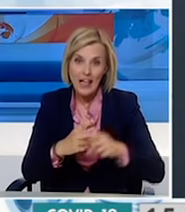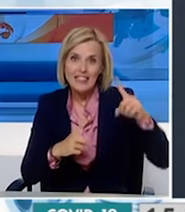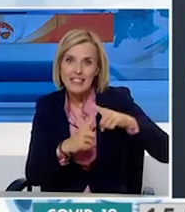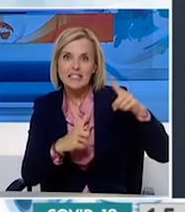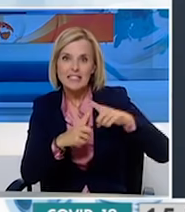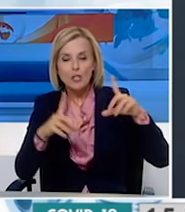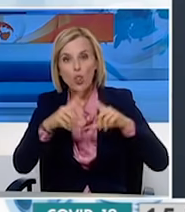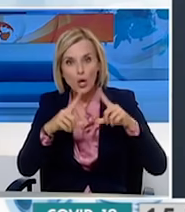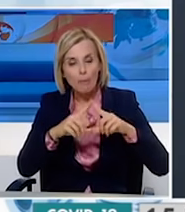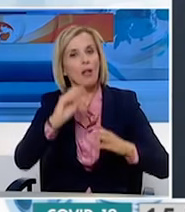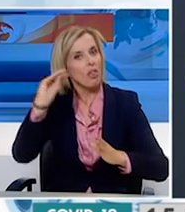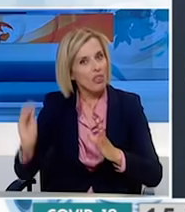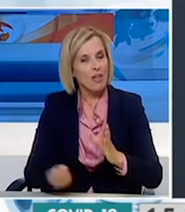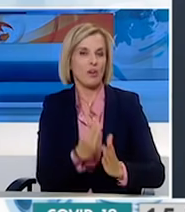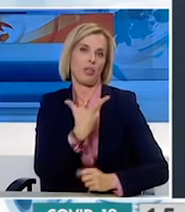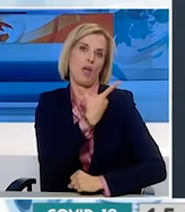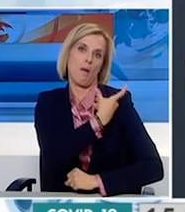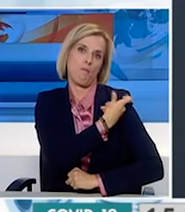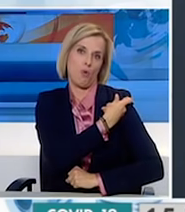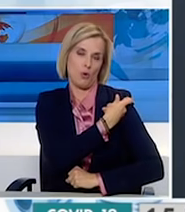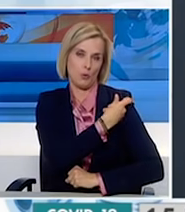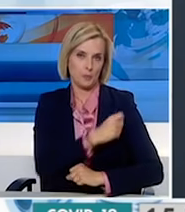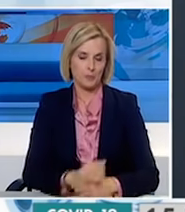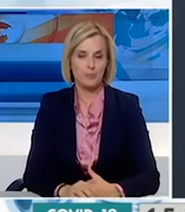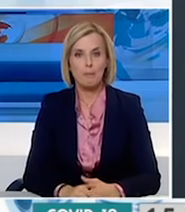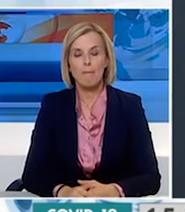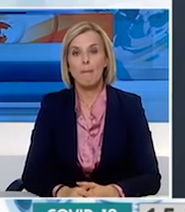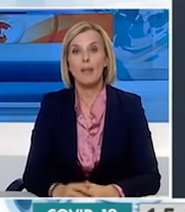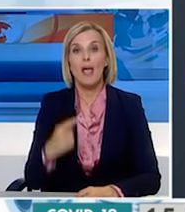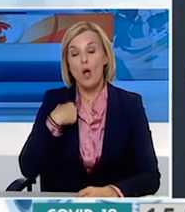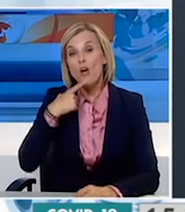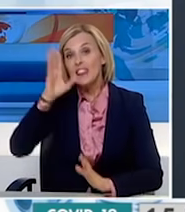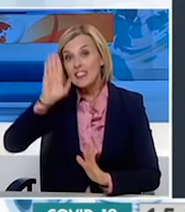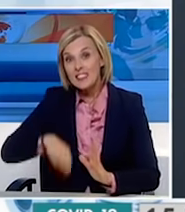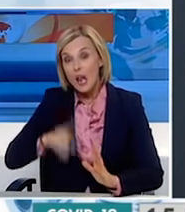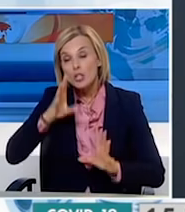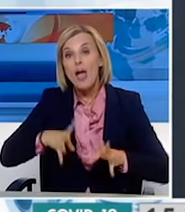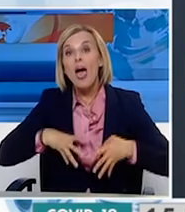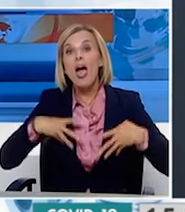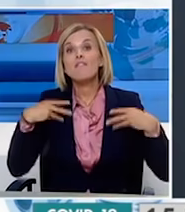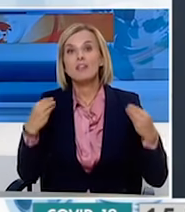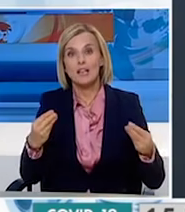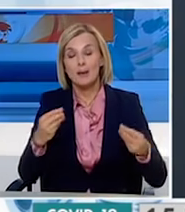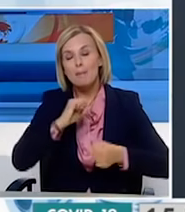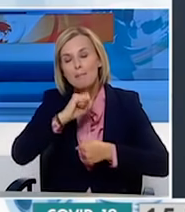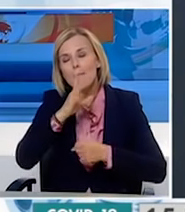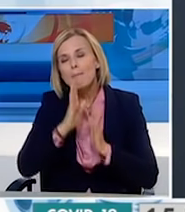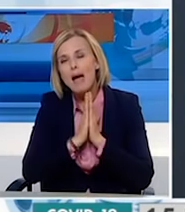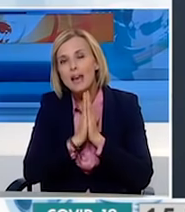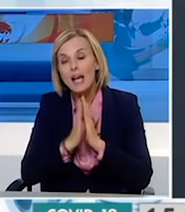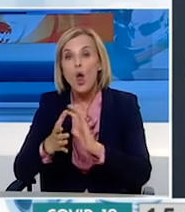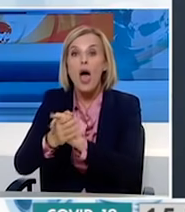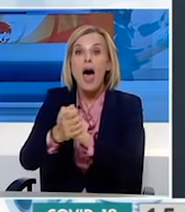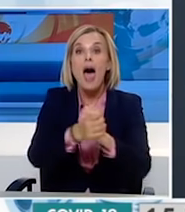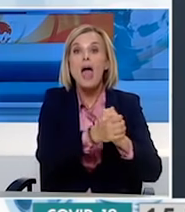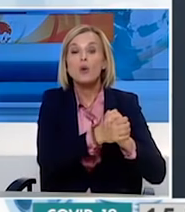μερικά καλά δεδομένα για παραγωγή εμβολίων. Θέλω να τελειώσω με μια ευχή. Να μείνουμε ενωμένοι και προσιλωμένοι